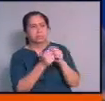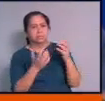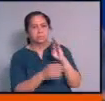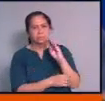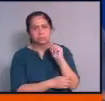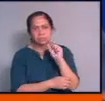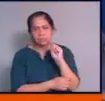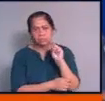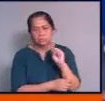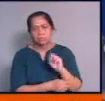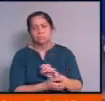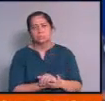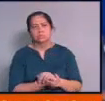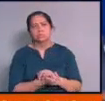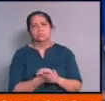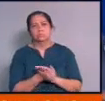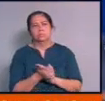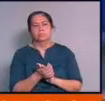basis,